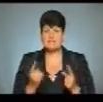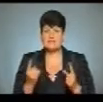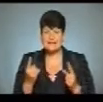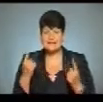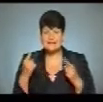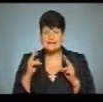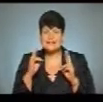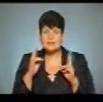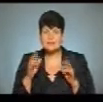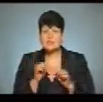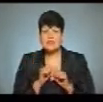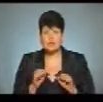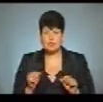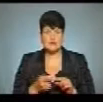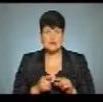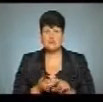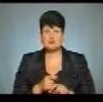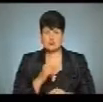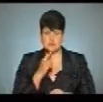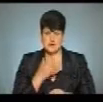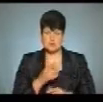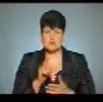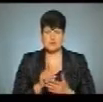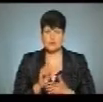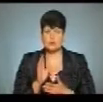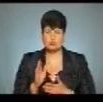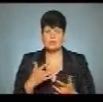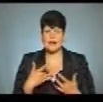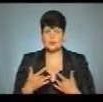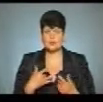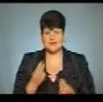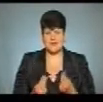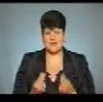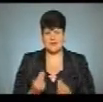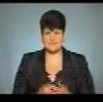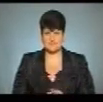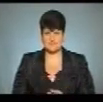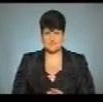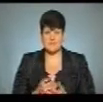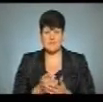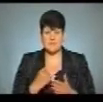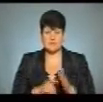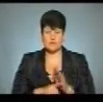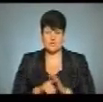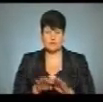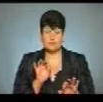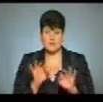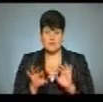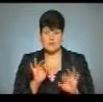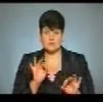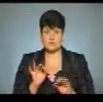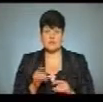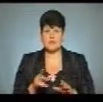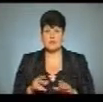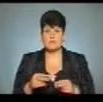не вміють, не можуть, це дуже важко. Це повинно бути акторська гра. Перед початком кастингу Діна Ібрагімова провела